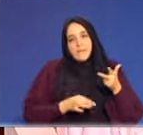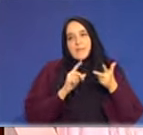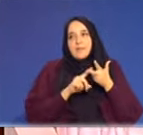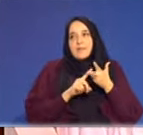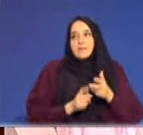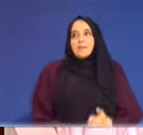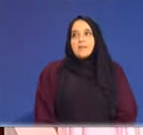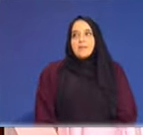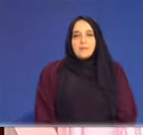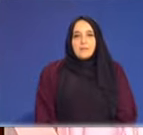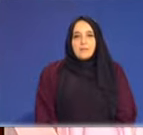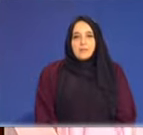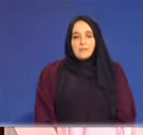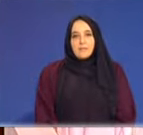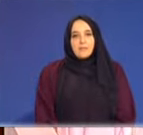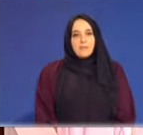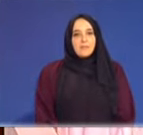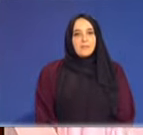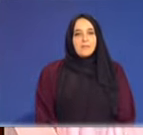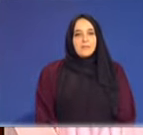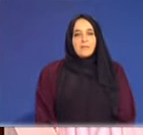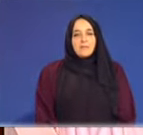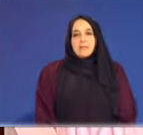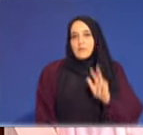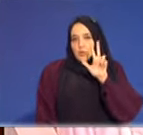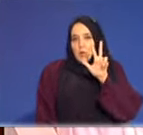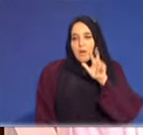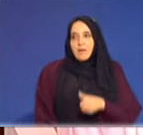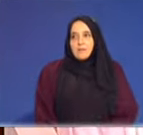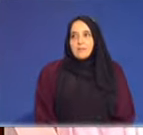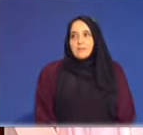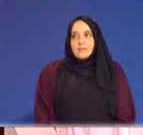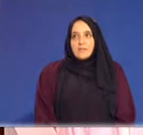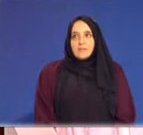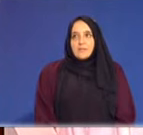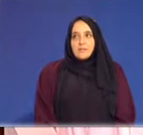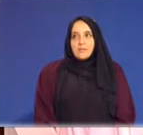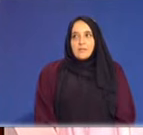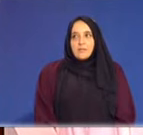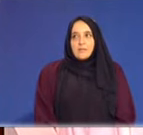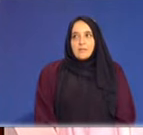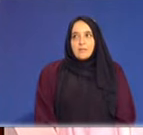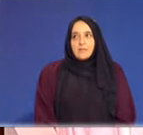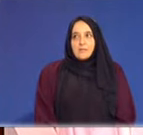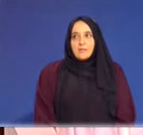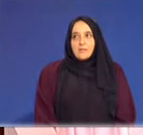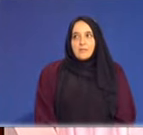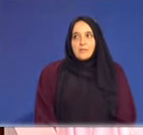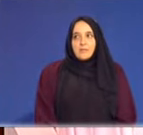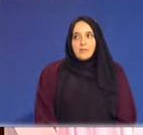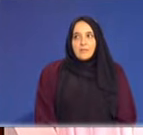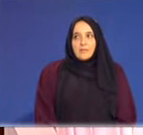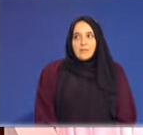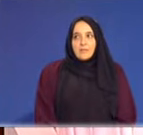والطفله. ها هي الطفله وزوجته ويماه ثلاثه. هذا ما كان. لا هذا مات.